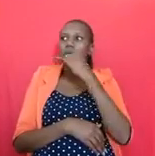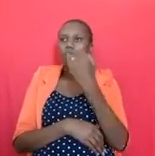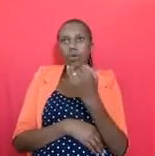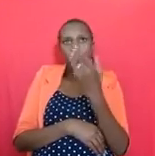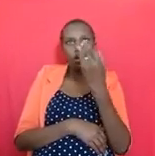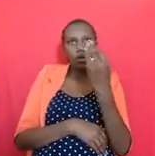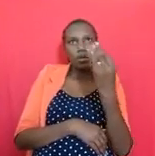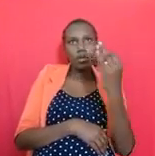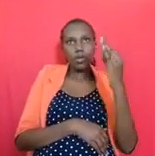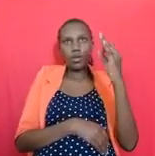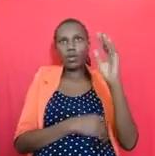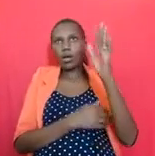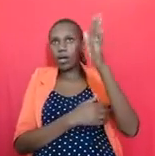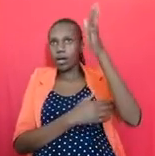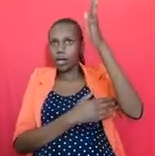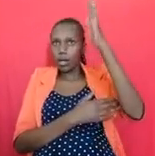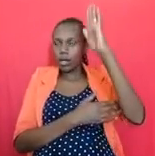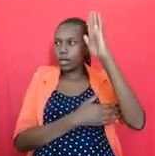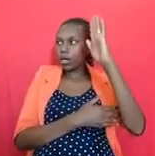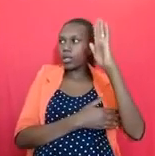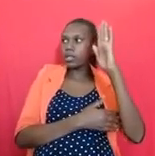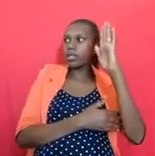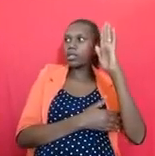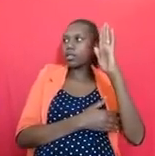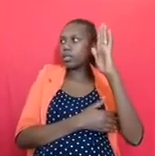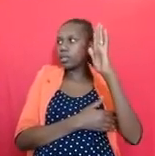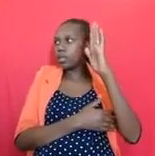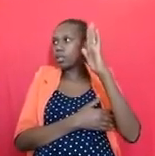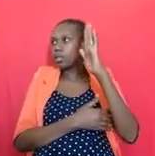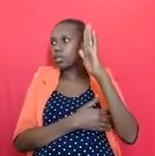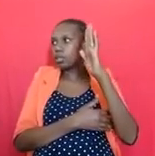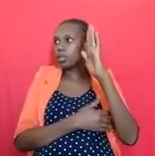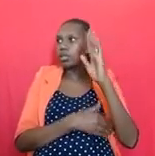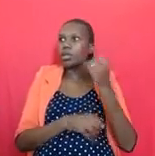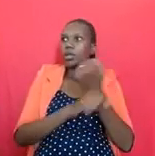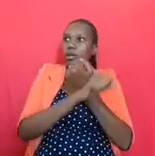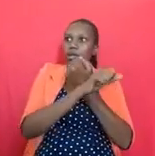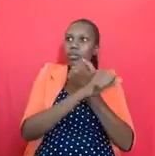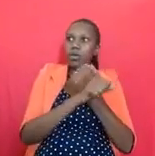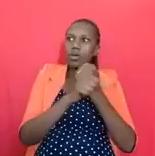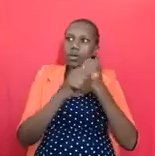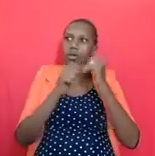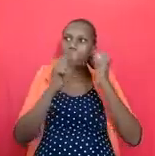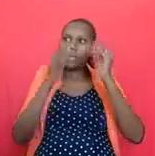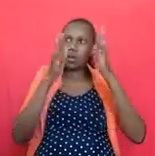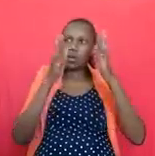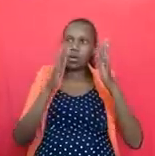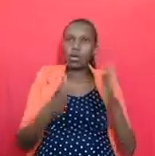Thank you.